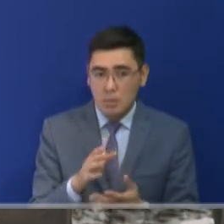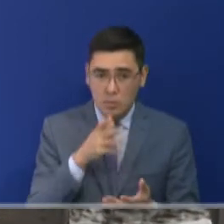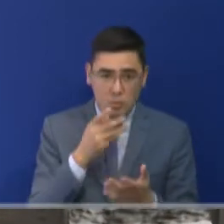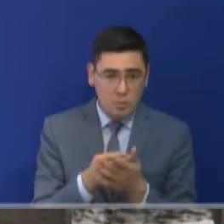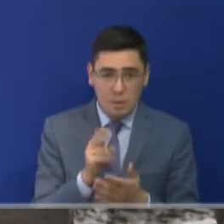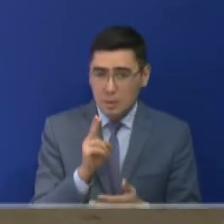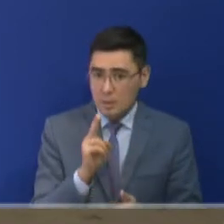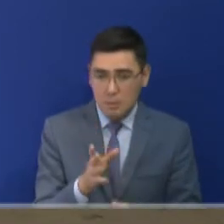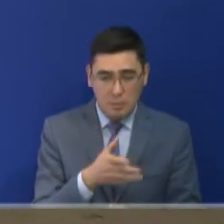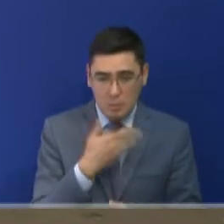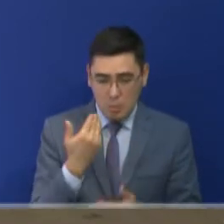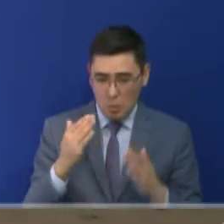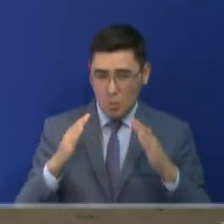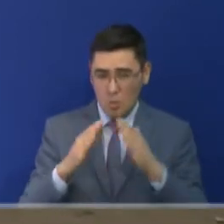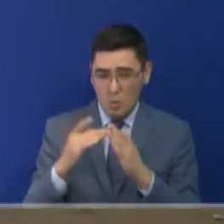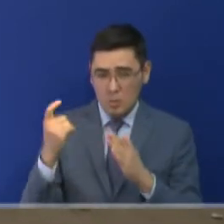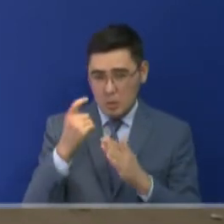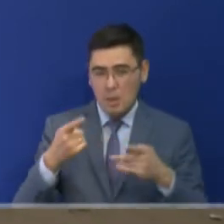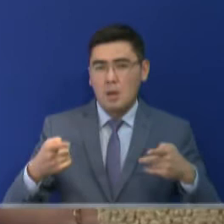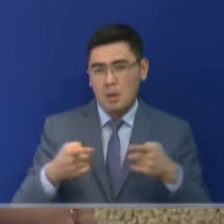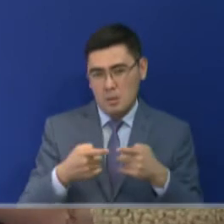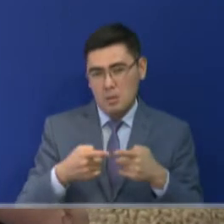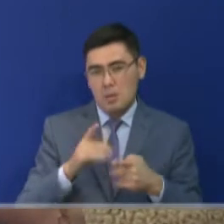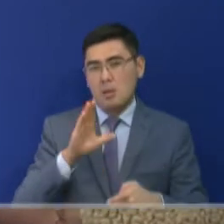они снимают дом уже на протяжении нескольких лет.